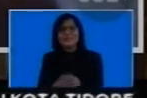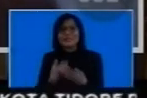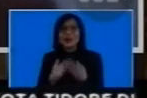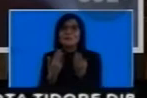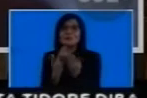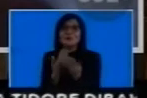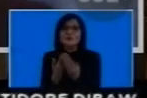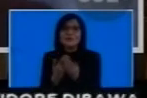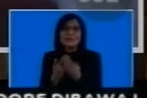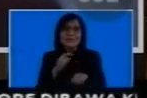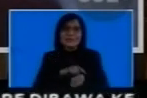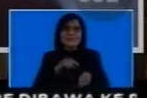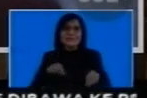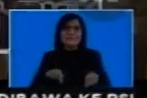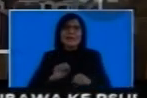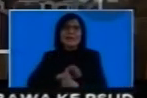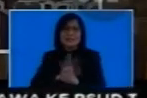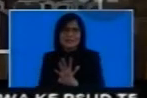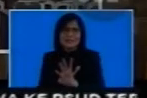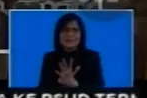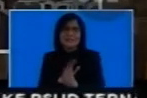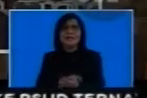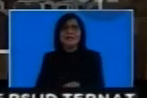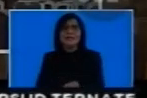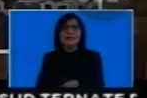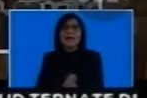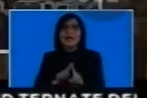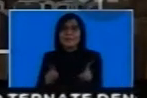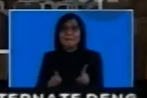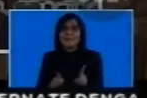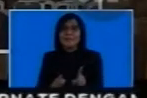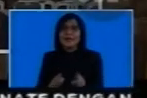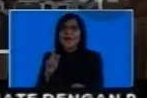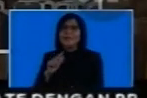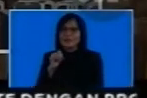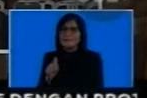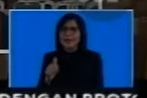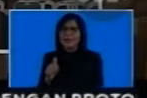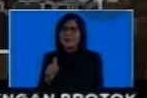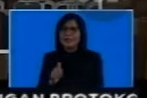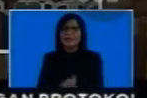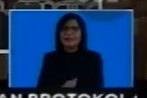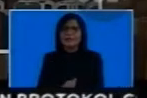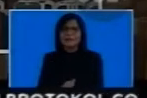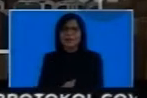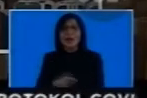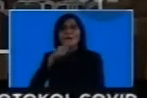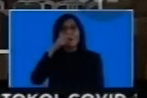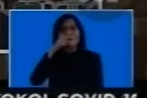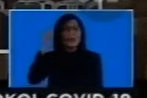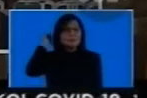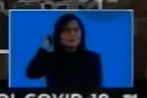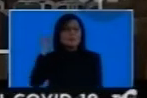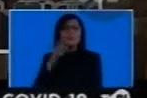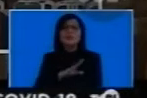tengah pandemi seperti ini, tapi ada hal yang baik yang akan kita dapat, kedekatan orang tua yang selama ini